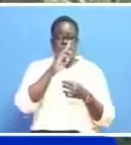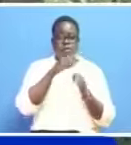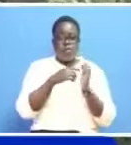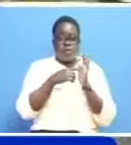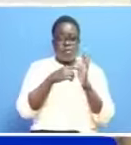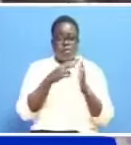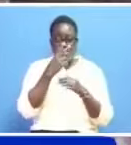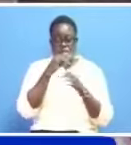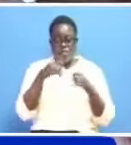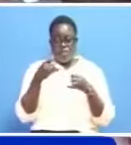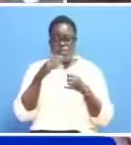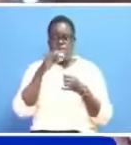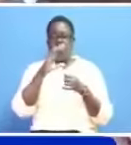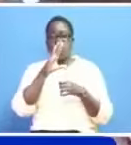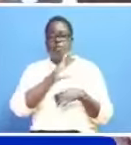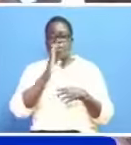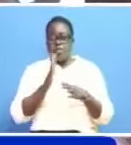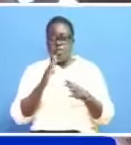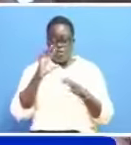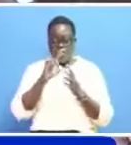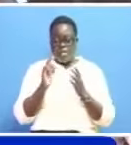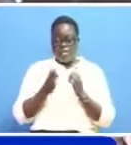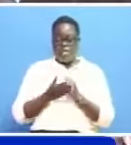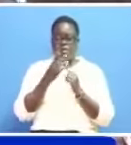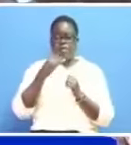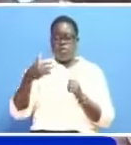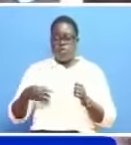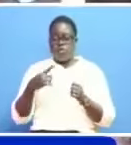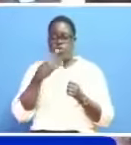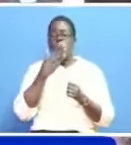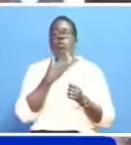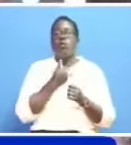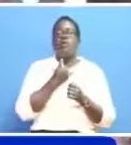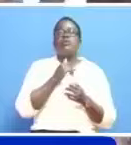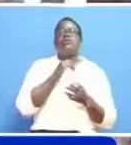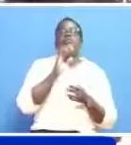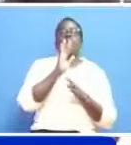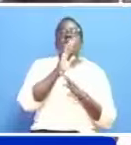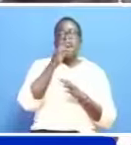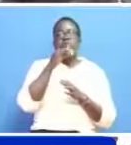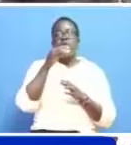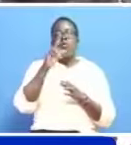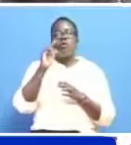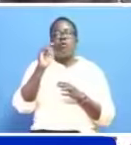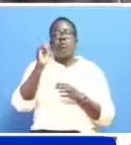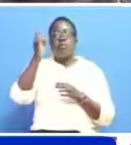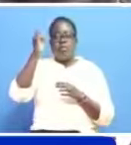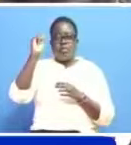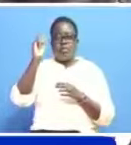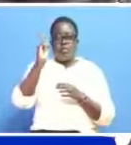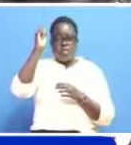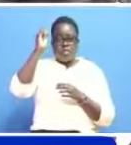eo manza mae maisa kuwa vama na kutethesi ya mwika alame na mea maku kitivila siaki uteti. Kando na yote